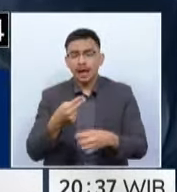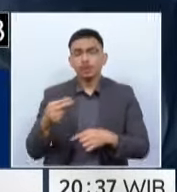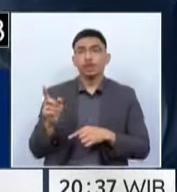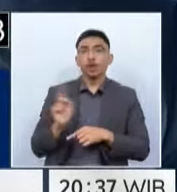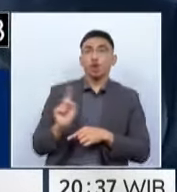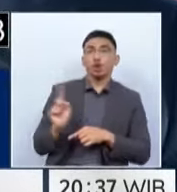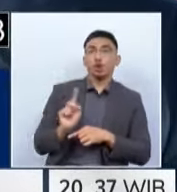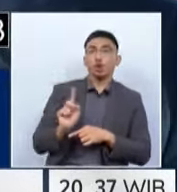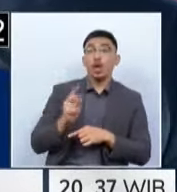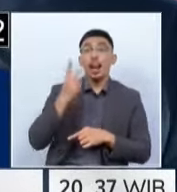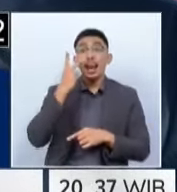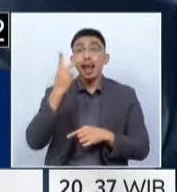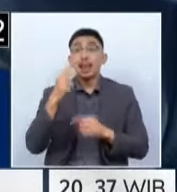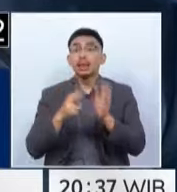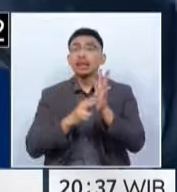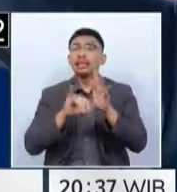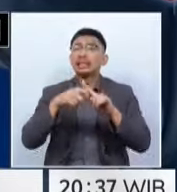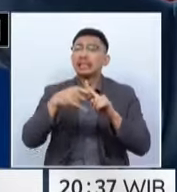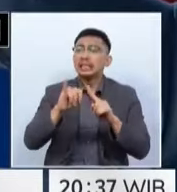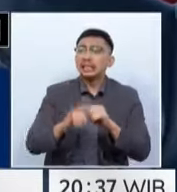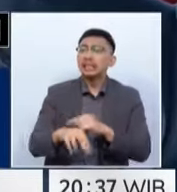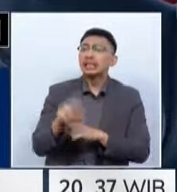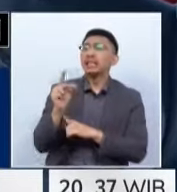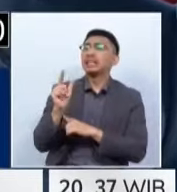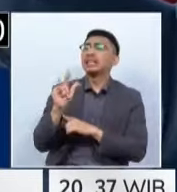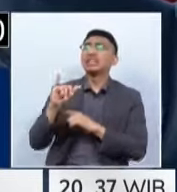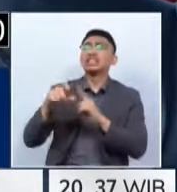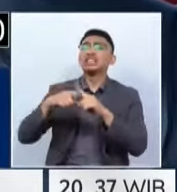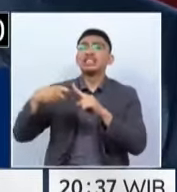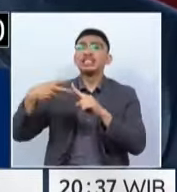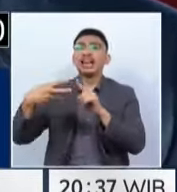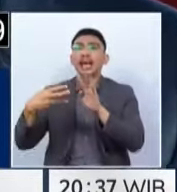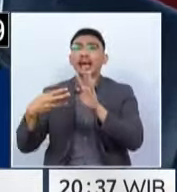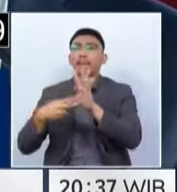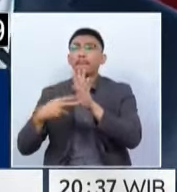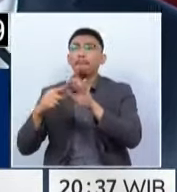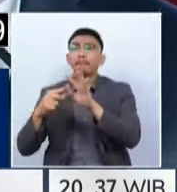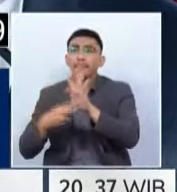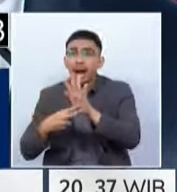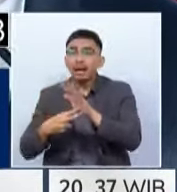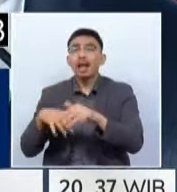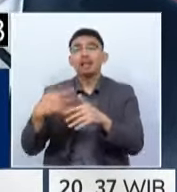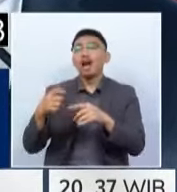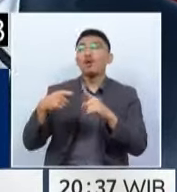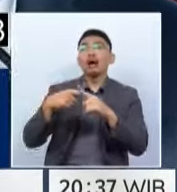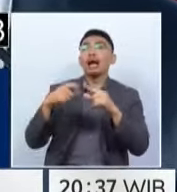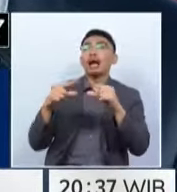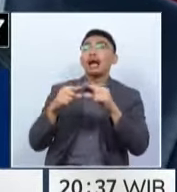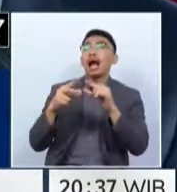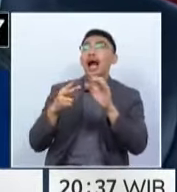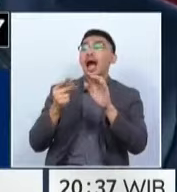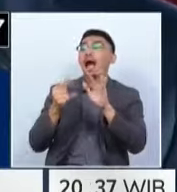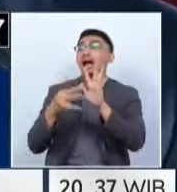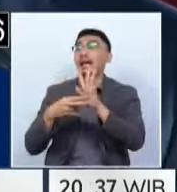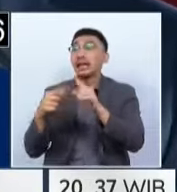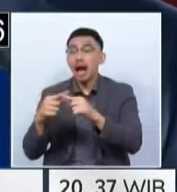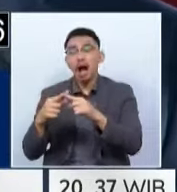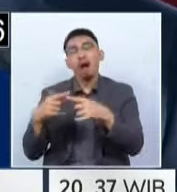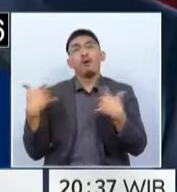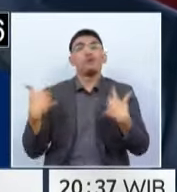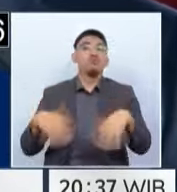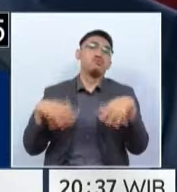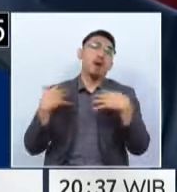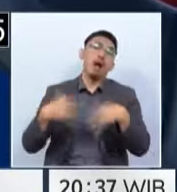Bry Karina Karina seorang intelektual yang hebat sekali yang menemukan eh